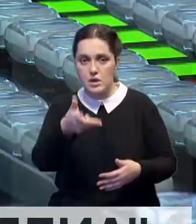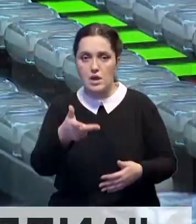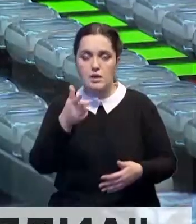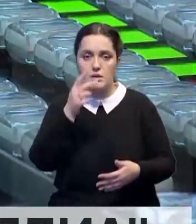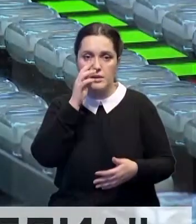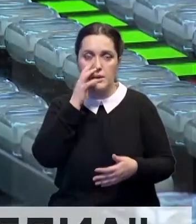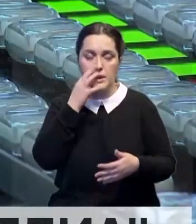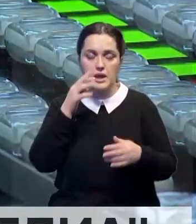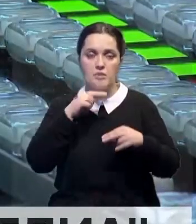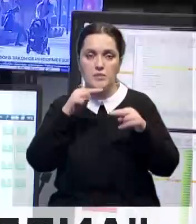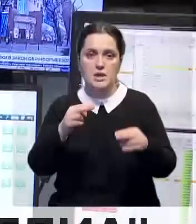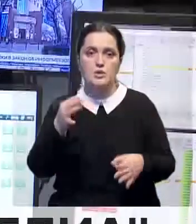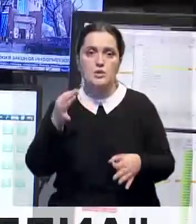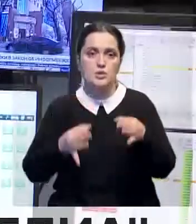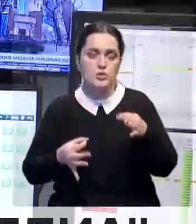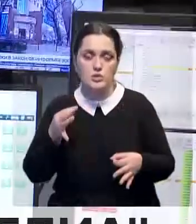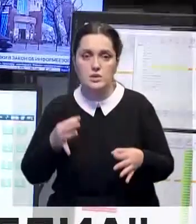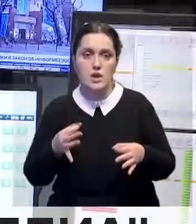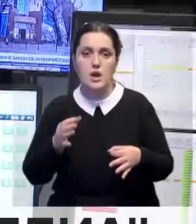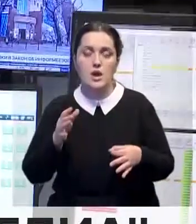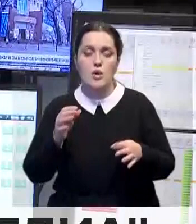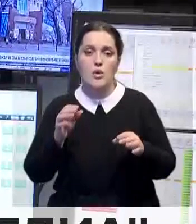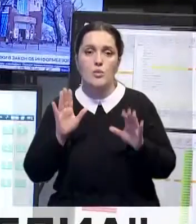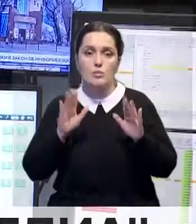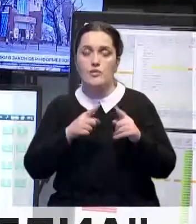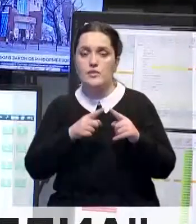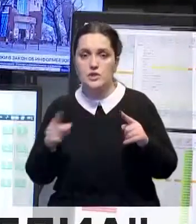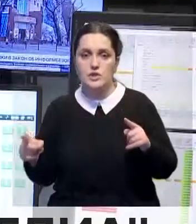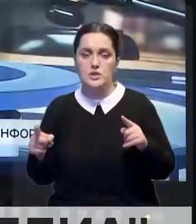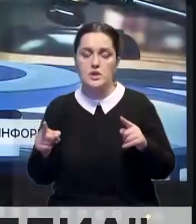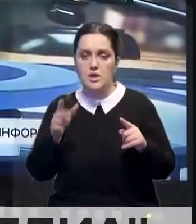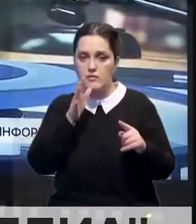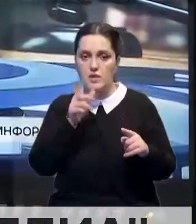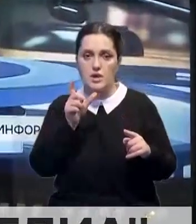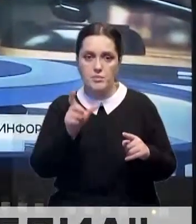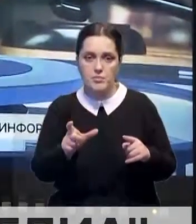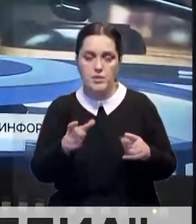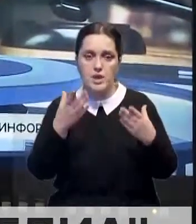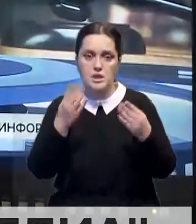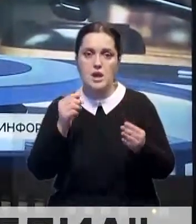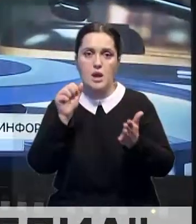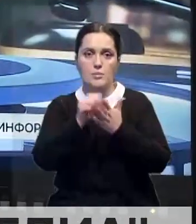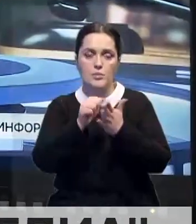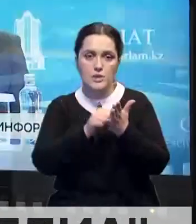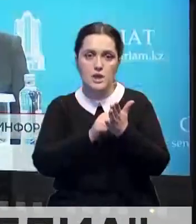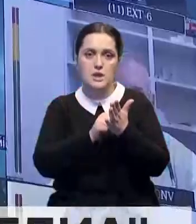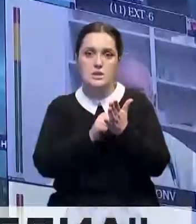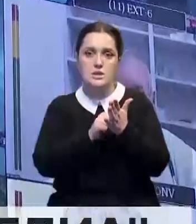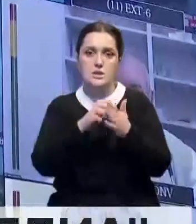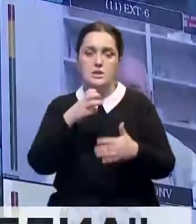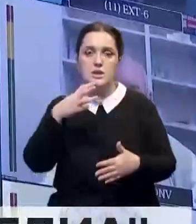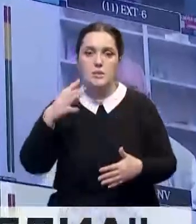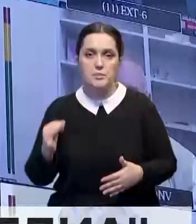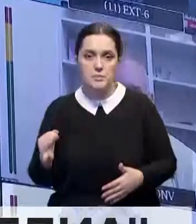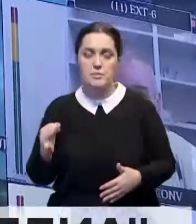словами, обратиться в суд с иском на редакции казахстанцы смогут лишь в течение этого периода времени со дня публикации материала. А СМИ, в